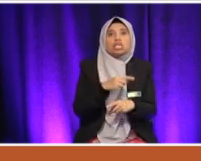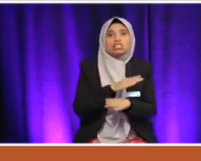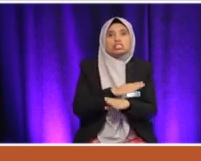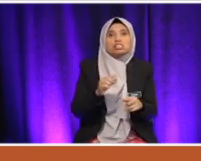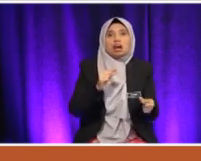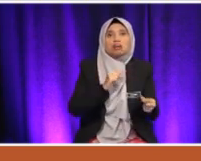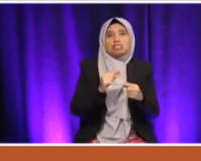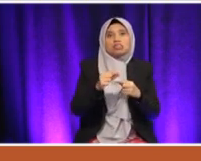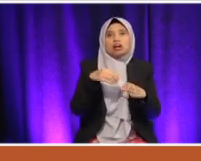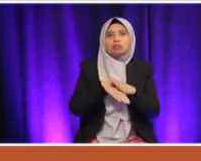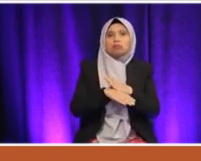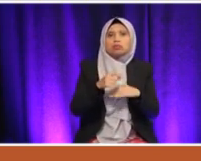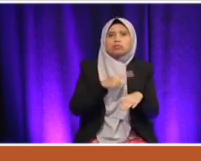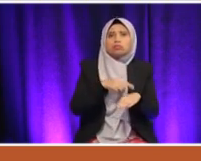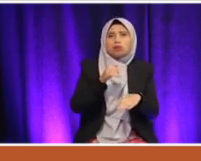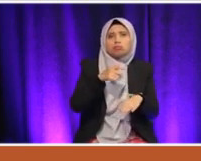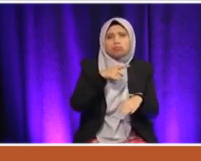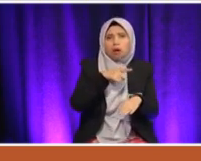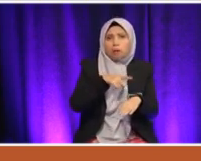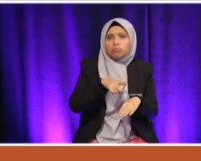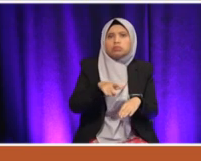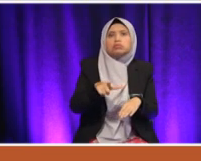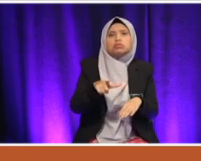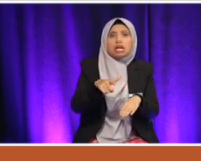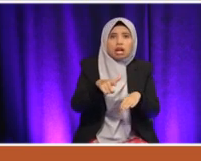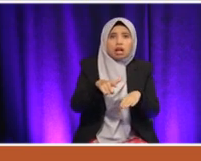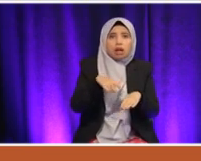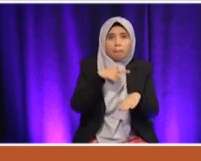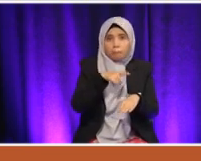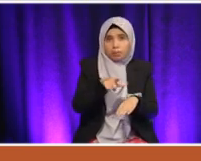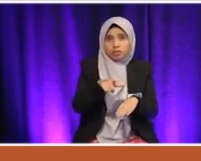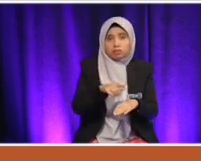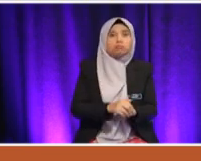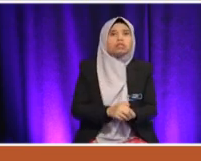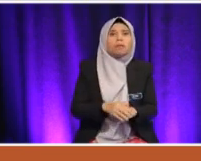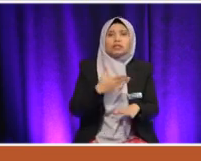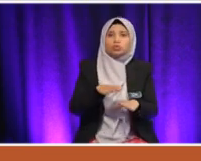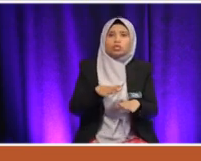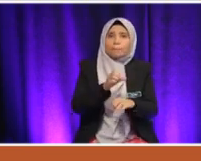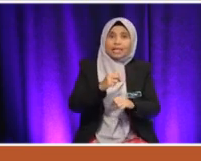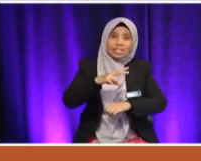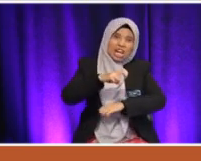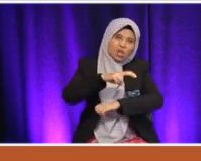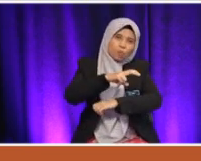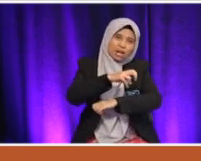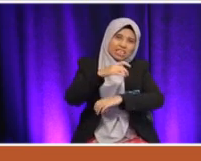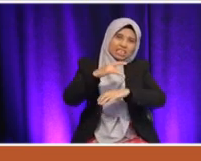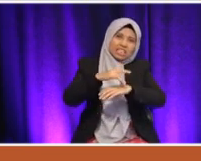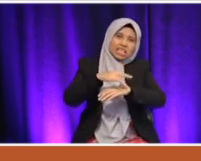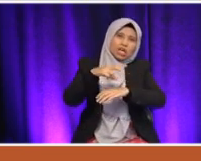tempo yang lama Oke seterusnya akan mendapat jangkitan kuman Oke dekat mana